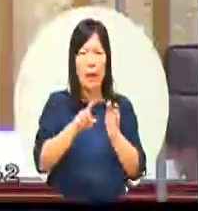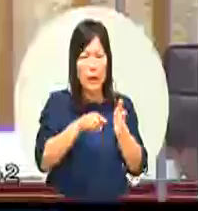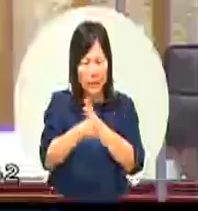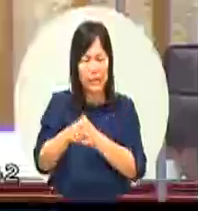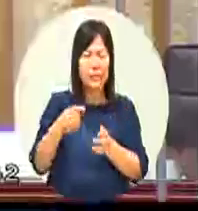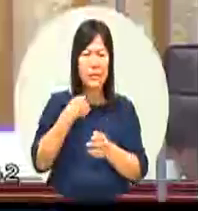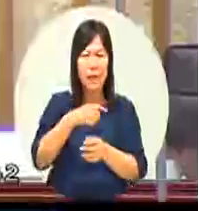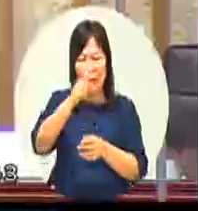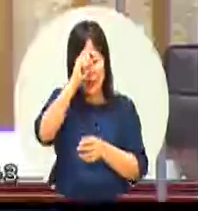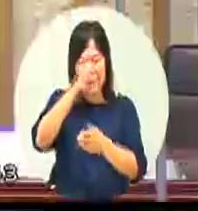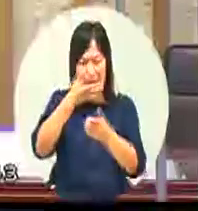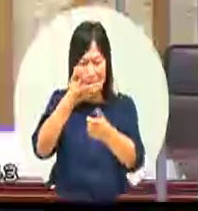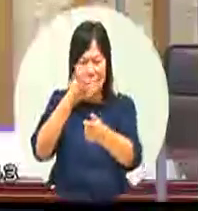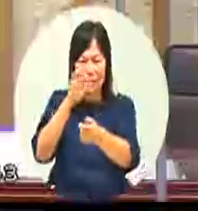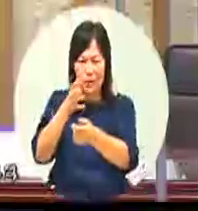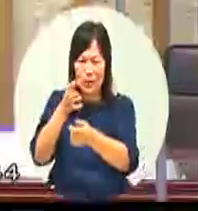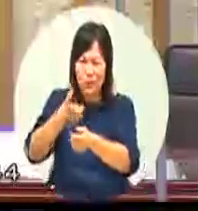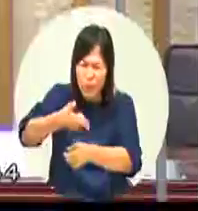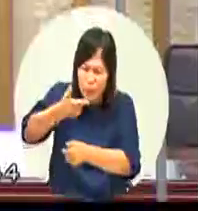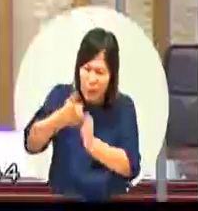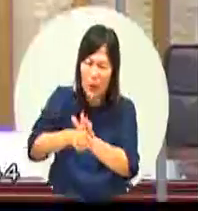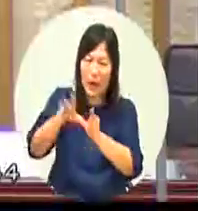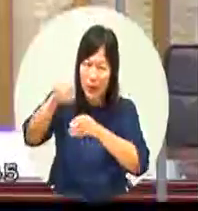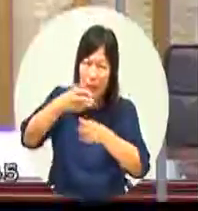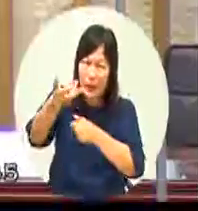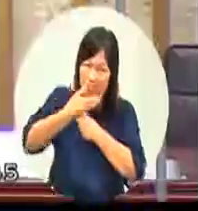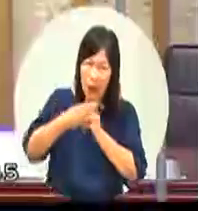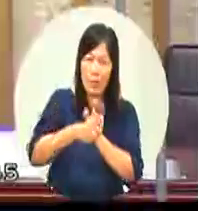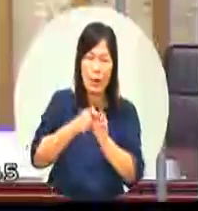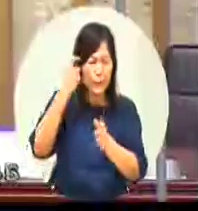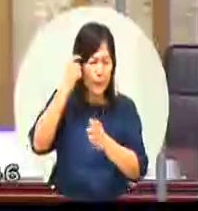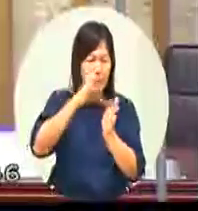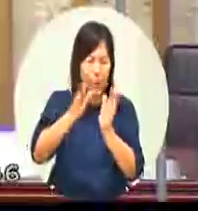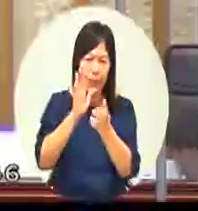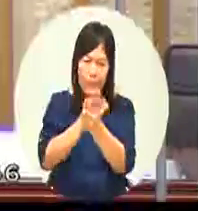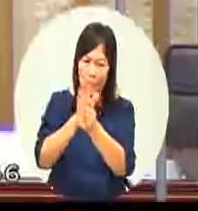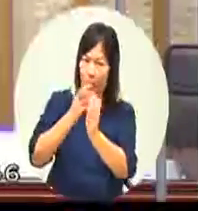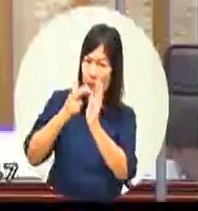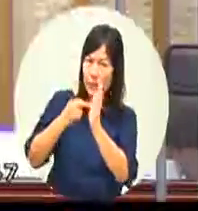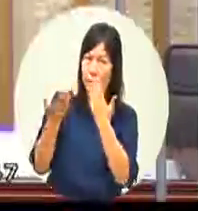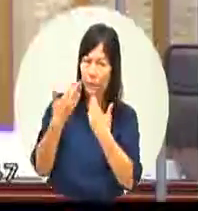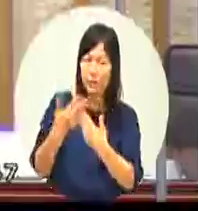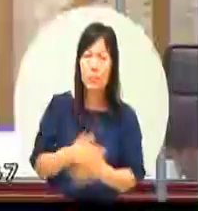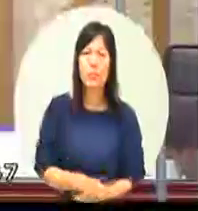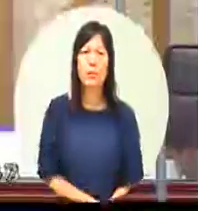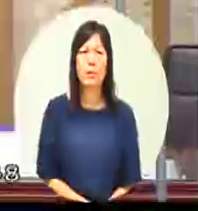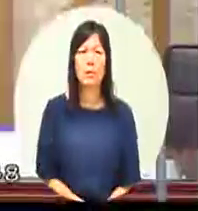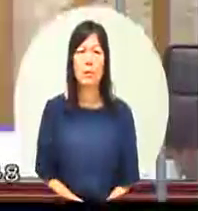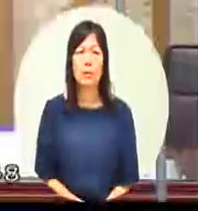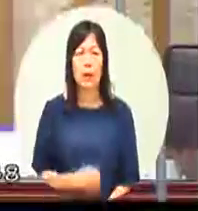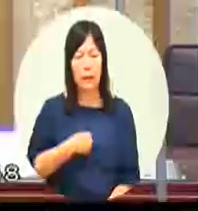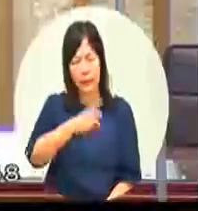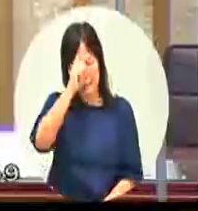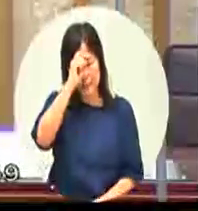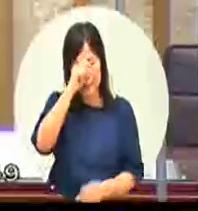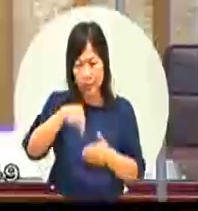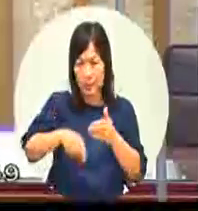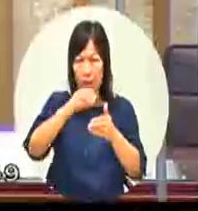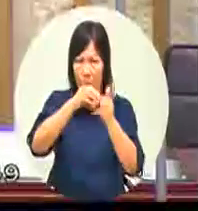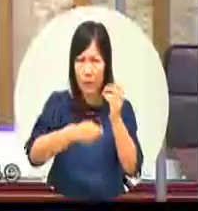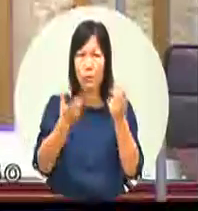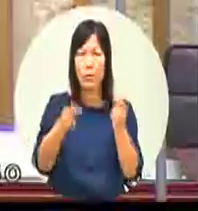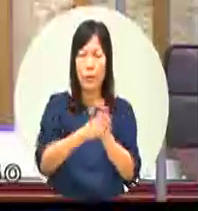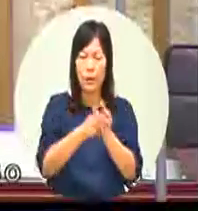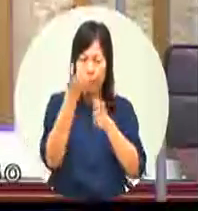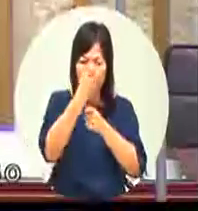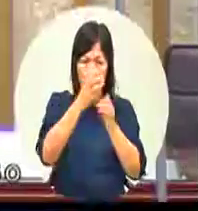他要资料，然后有些认定方面到底要想赶快想一个办法来理清。那我们也是希望，因为像这个条文，这个管理办